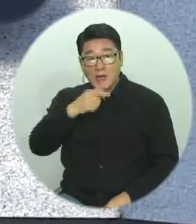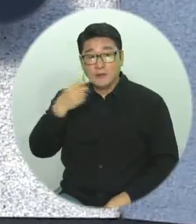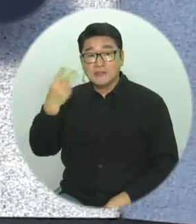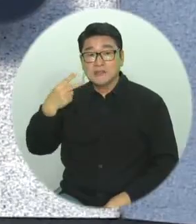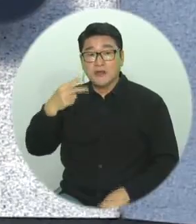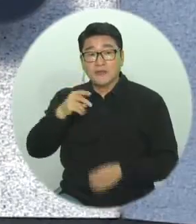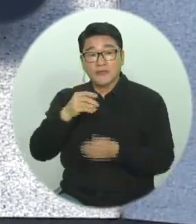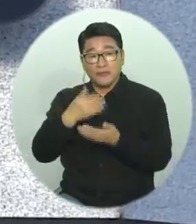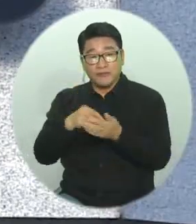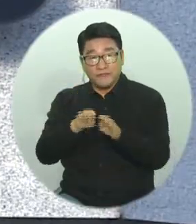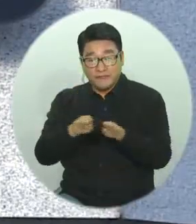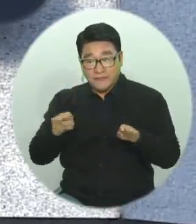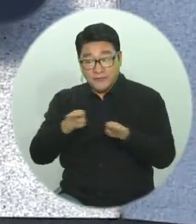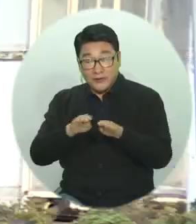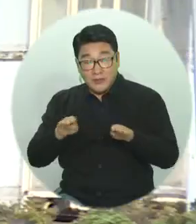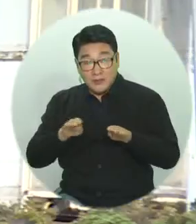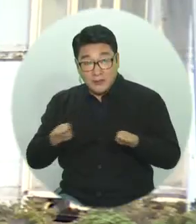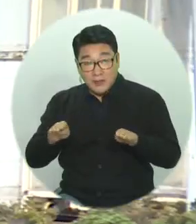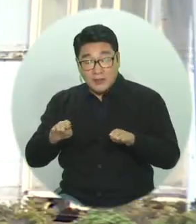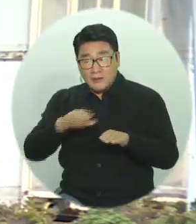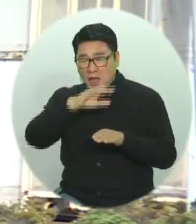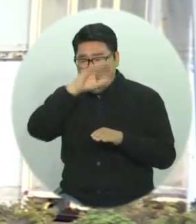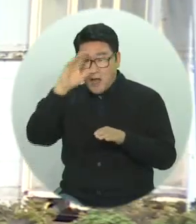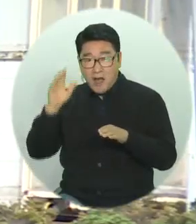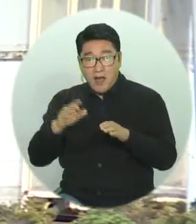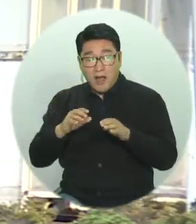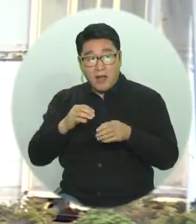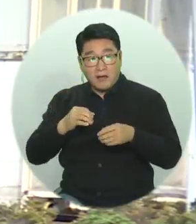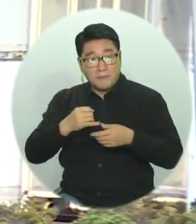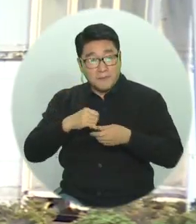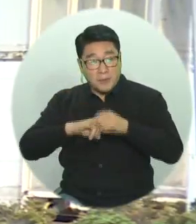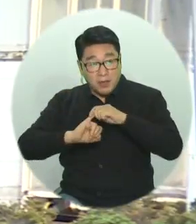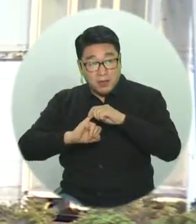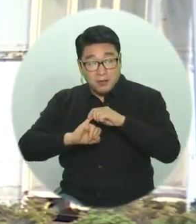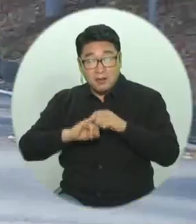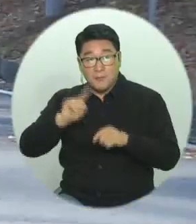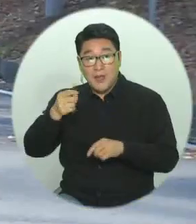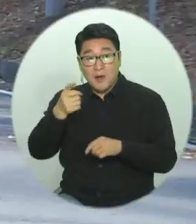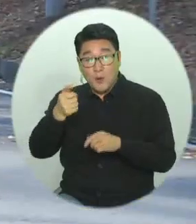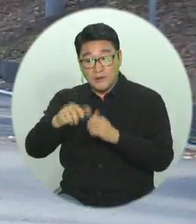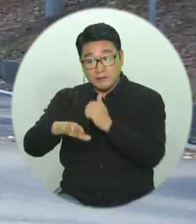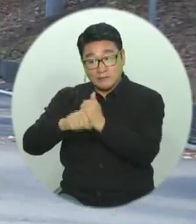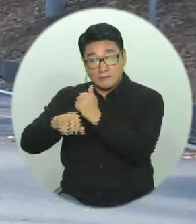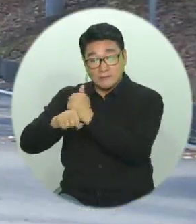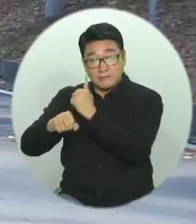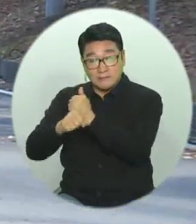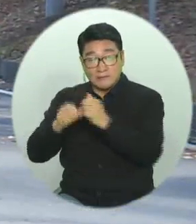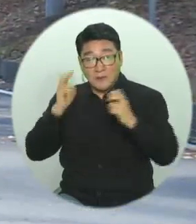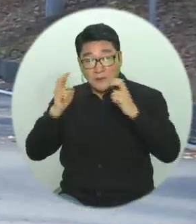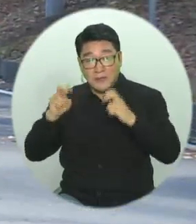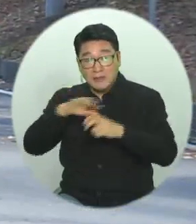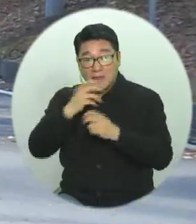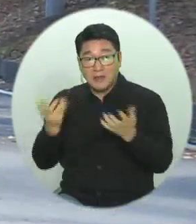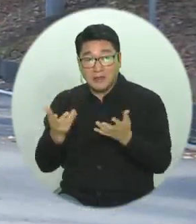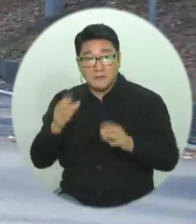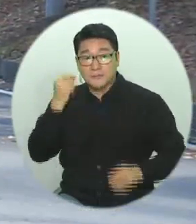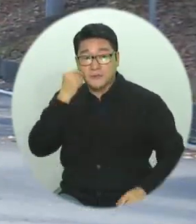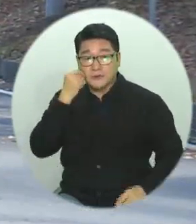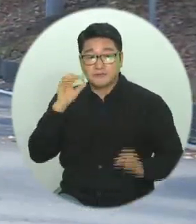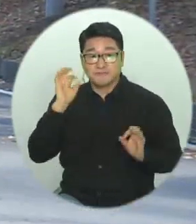생산하는 오토랜드 공장의 작업이 전면 중단되면서 150억에 이르는 1 2차 협력 업체 조업도